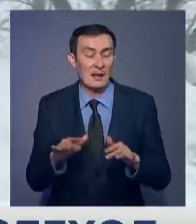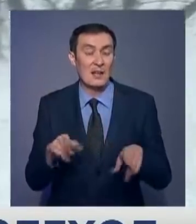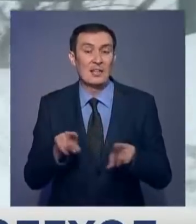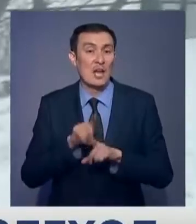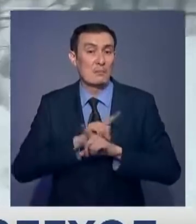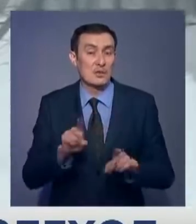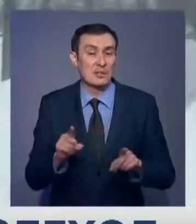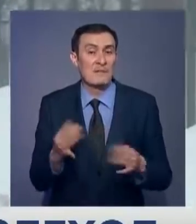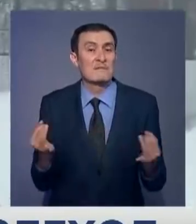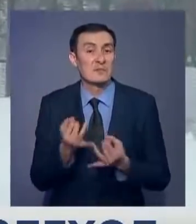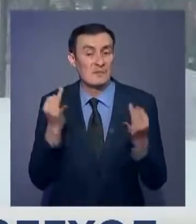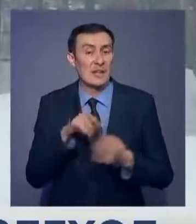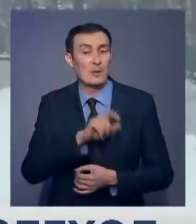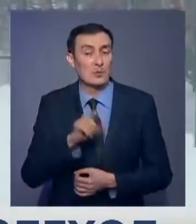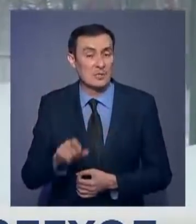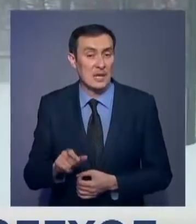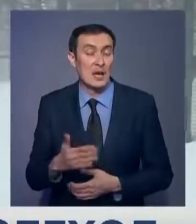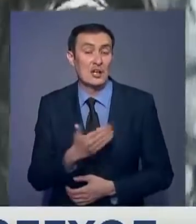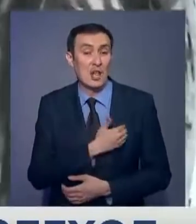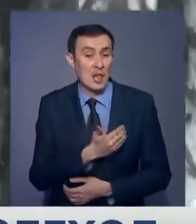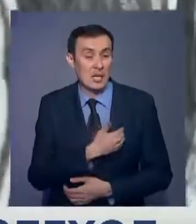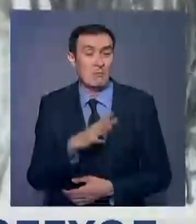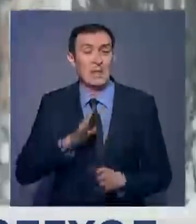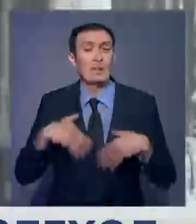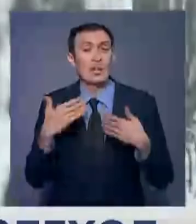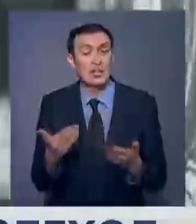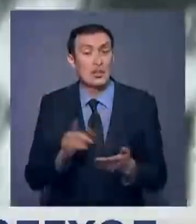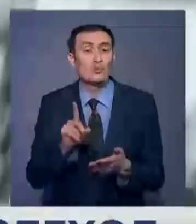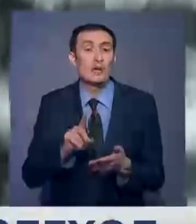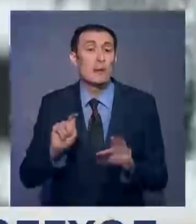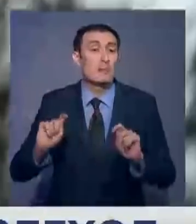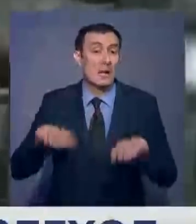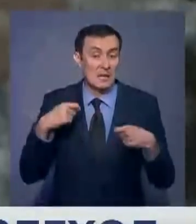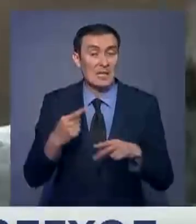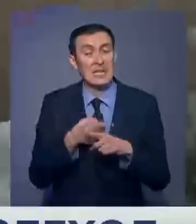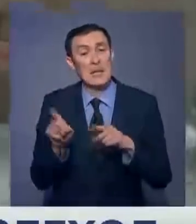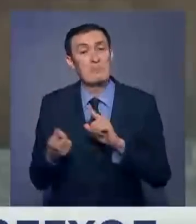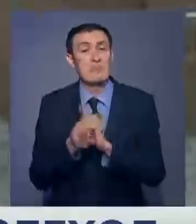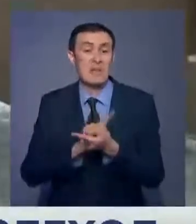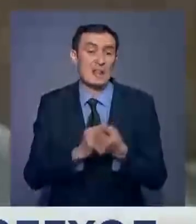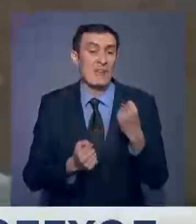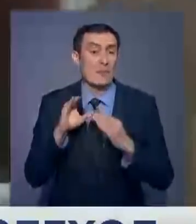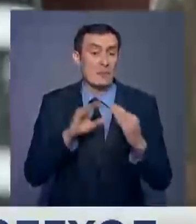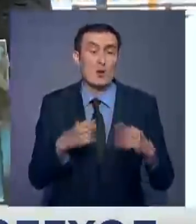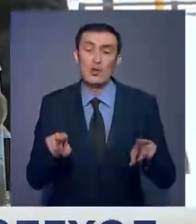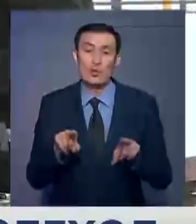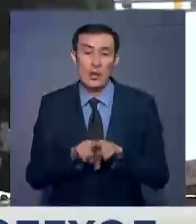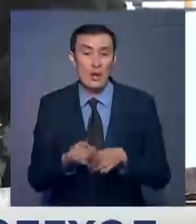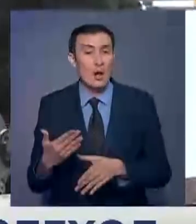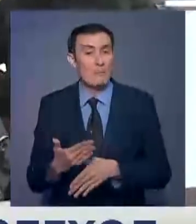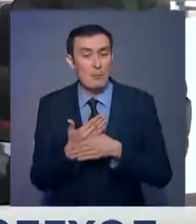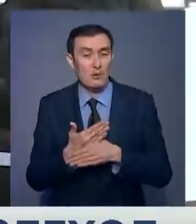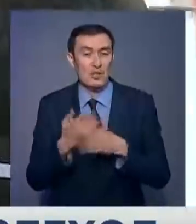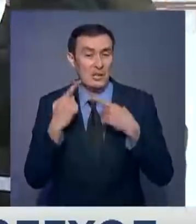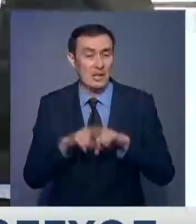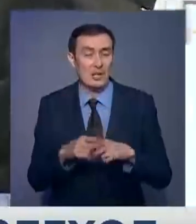Необычный транспорт вызывает у местных жителей большой интерес. Были предложения продать технику и даже обменять ее на автомобиль. Но такой помощник в